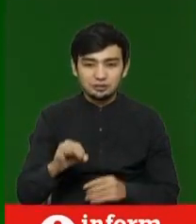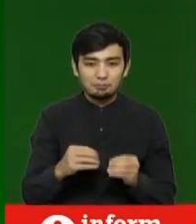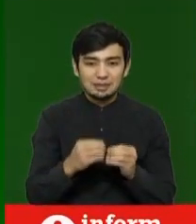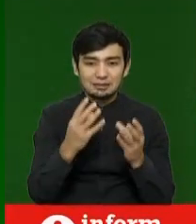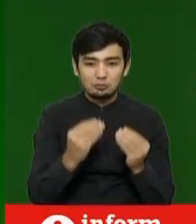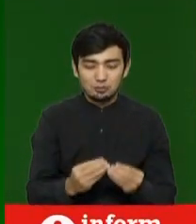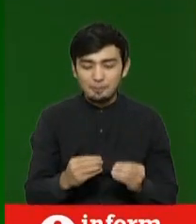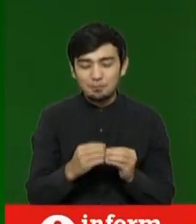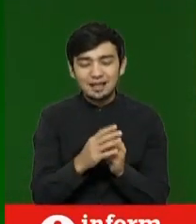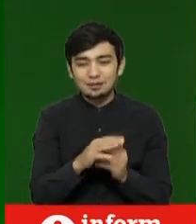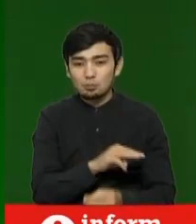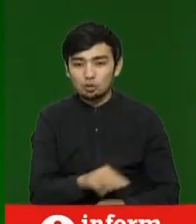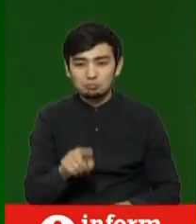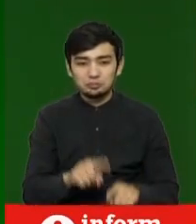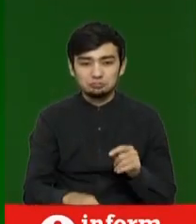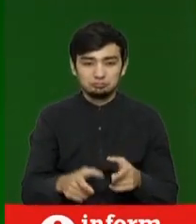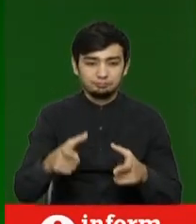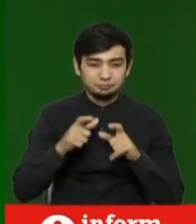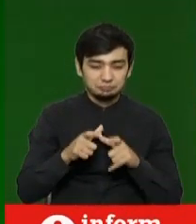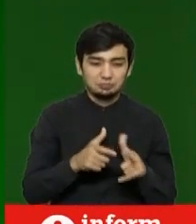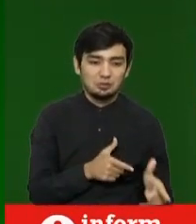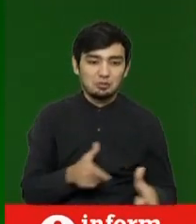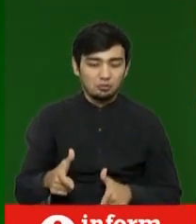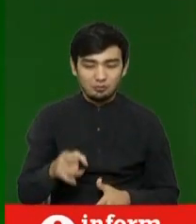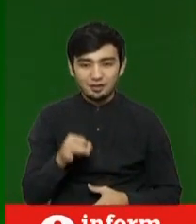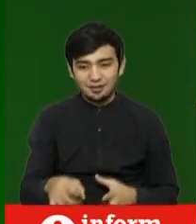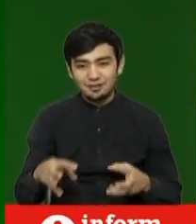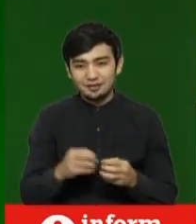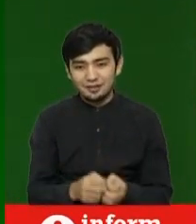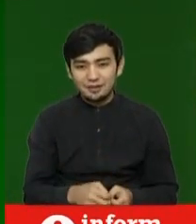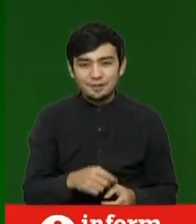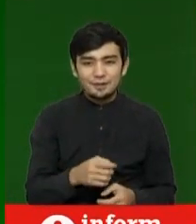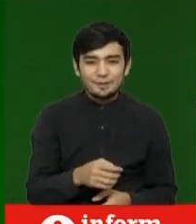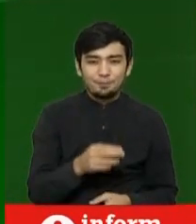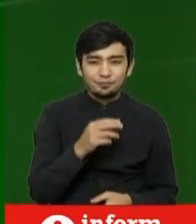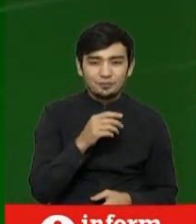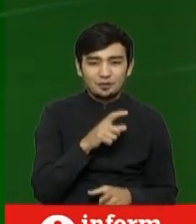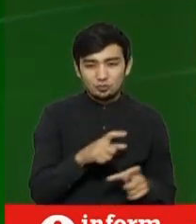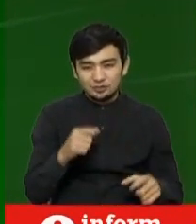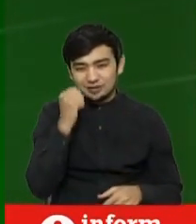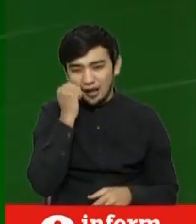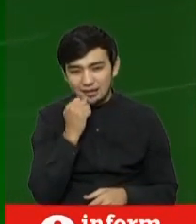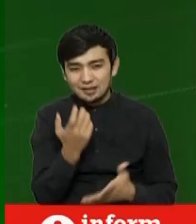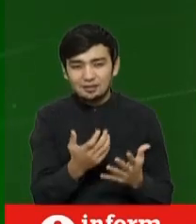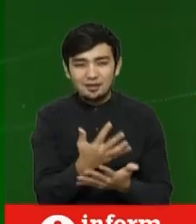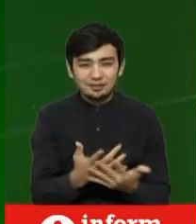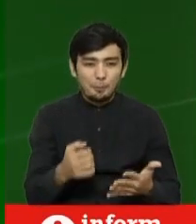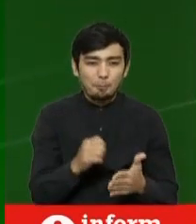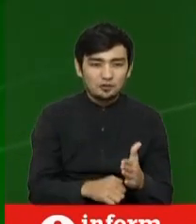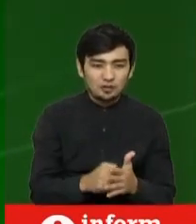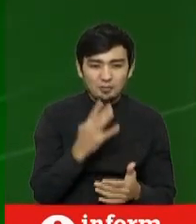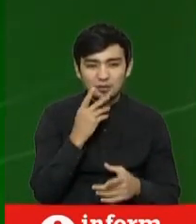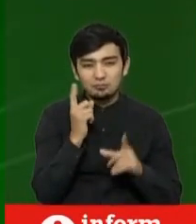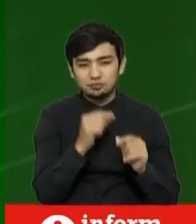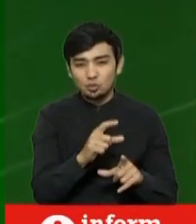ішінде дайын болады. Агент өкілдерінің айтуынша, қызмет әсіресе егде жастағы тұрғындар мен түрлі себептерге байланысты шетелге